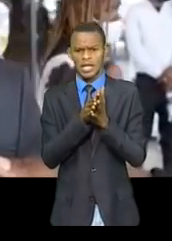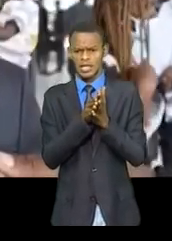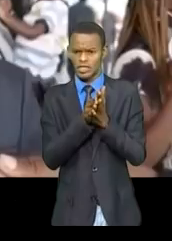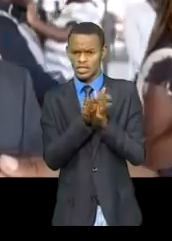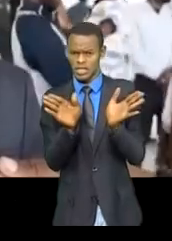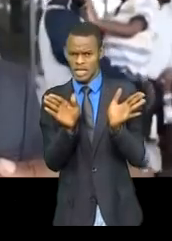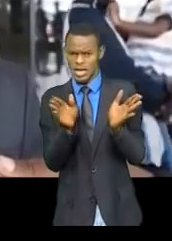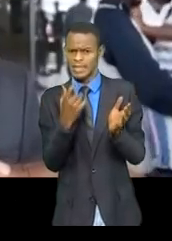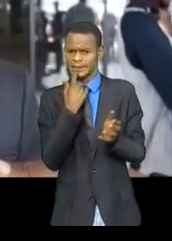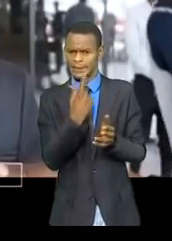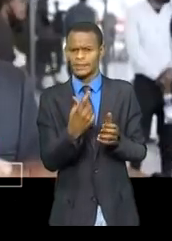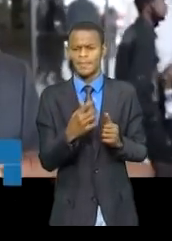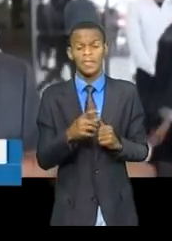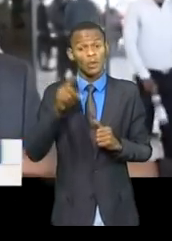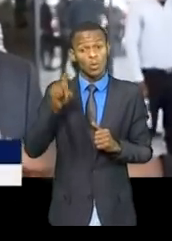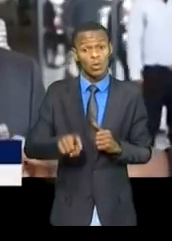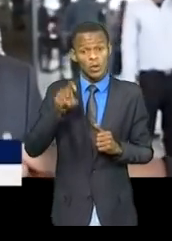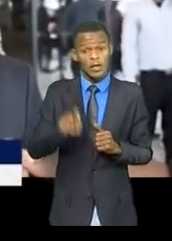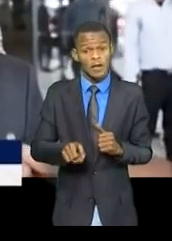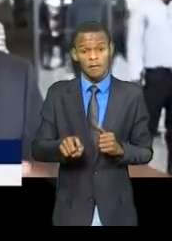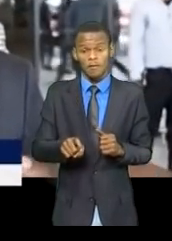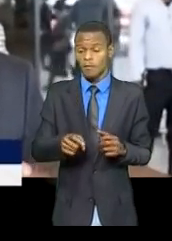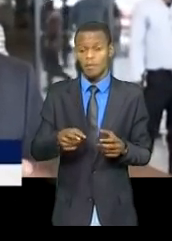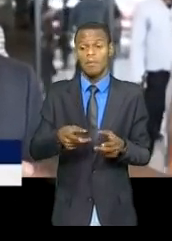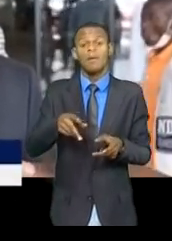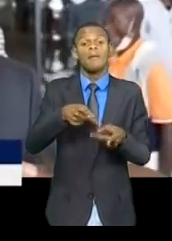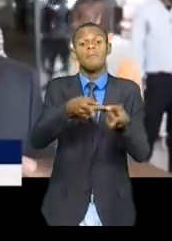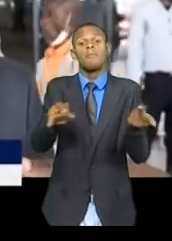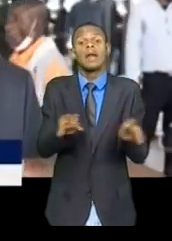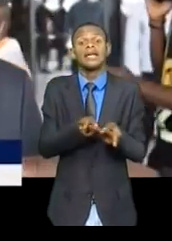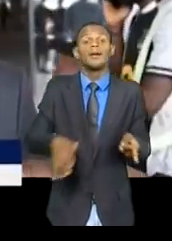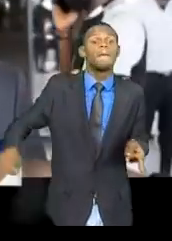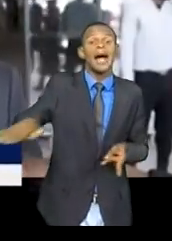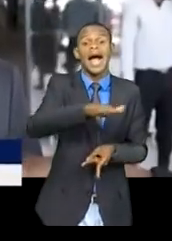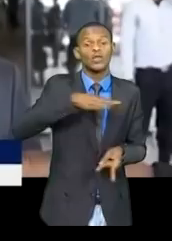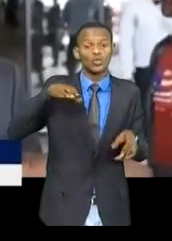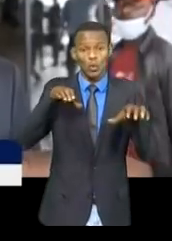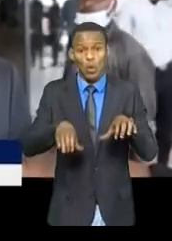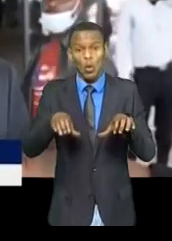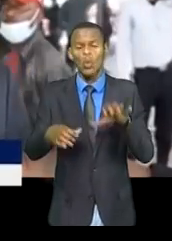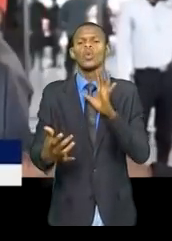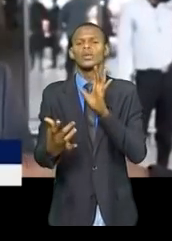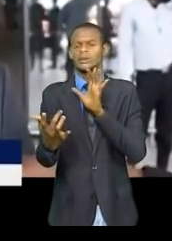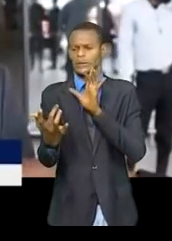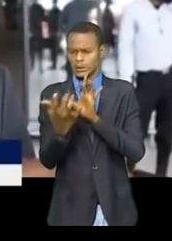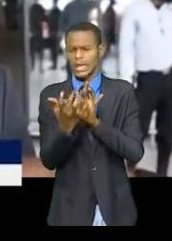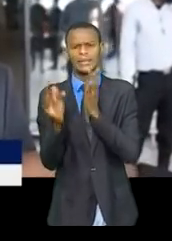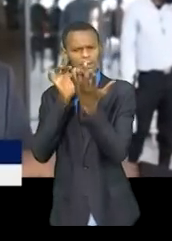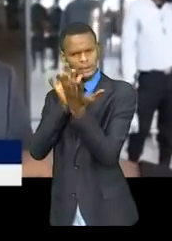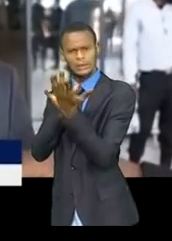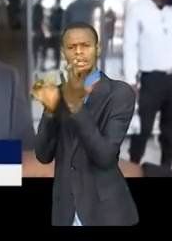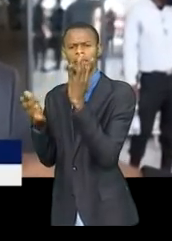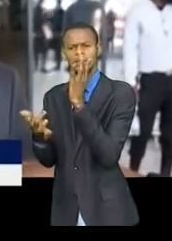pays et tous les secteurs de notre pays à travers le très haut débit. Et c'est donc que la fibre optique le permet. Et le très haut débit va permettre à ce que nous